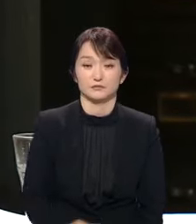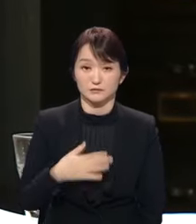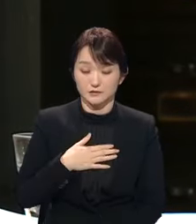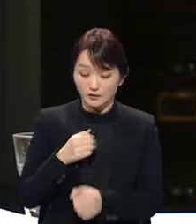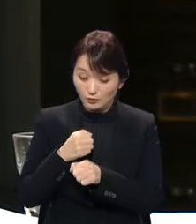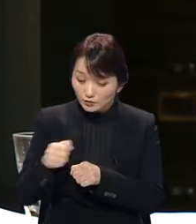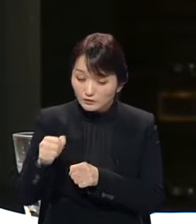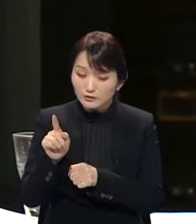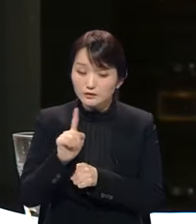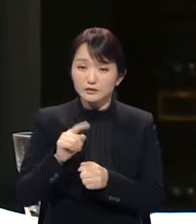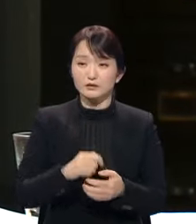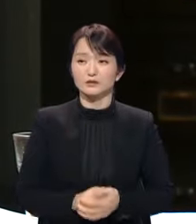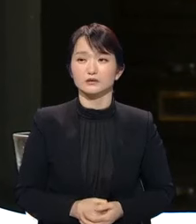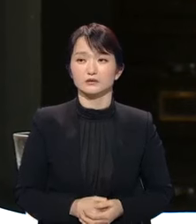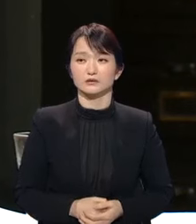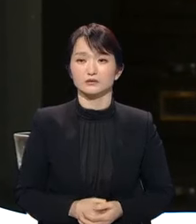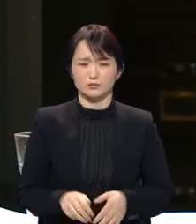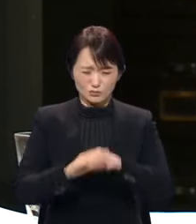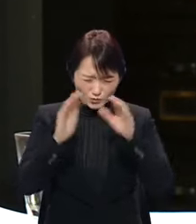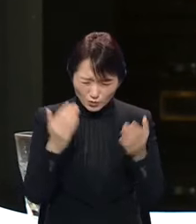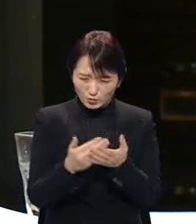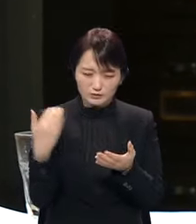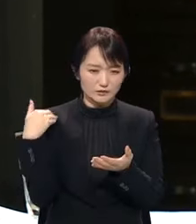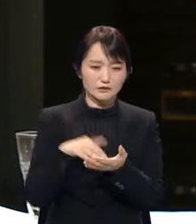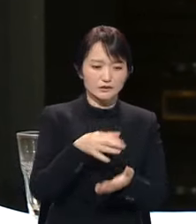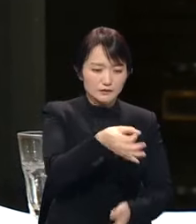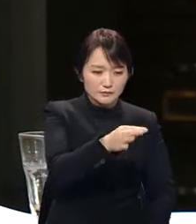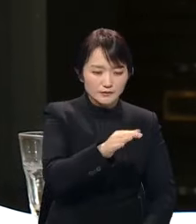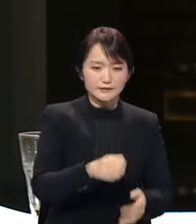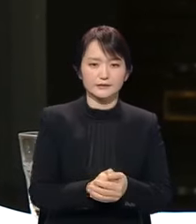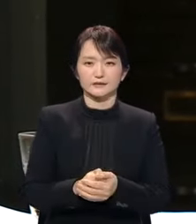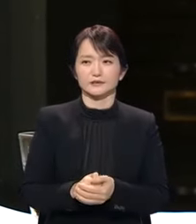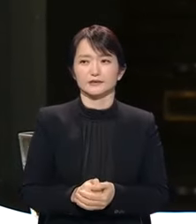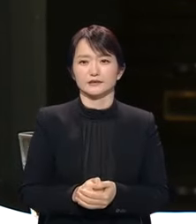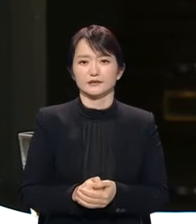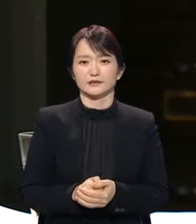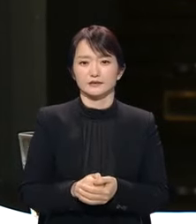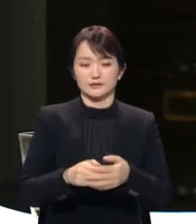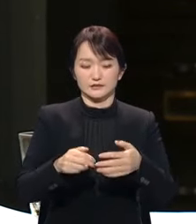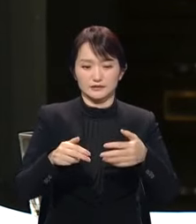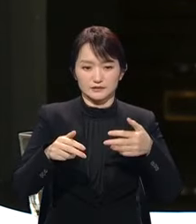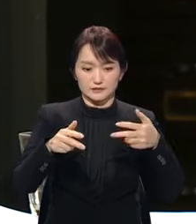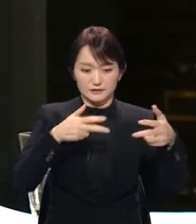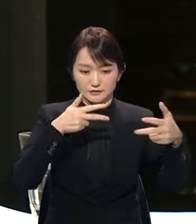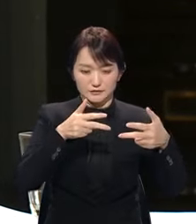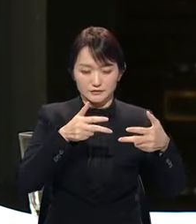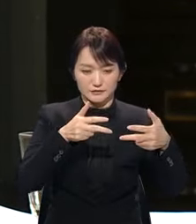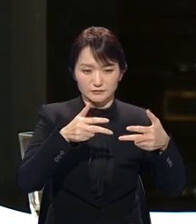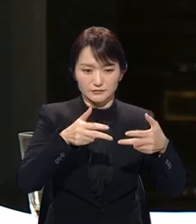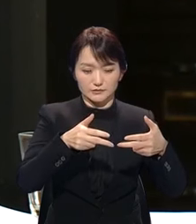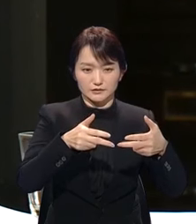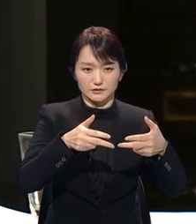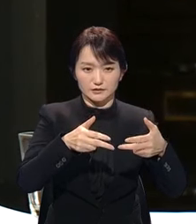황당했던 게요. 전체 환불이 아니고 CCTV가 설치된 날짜부터 부분